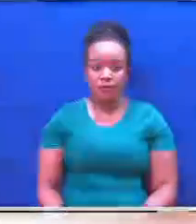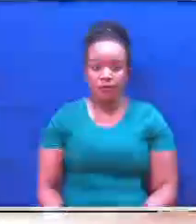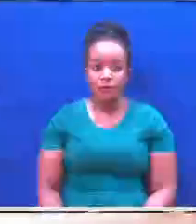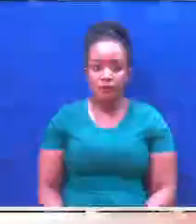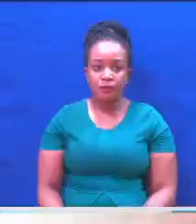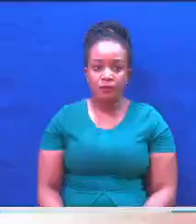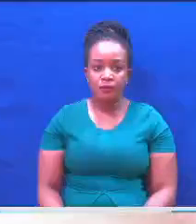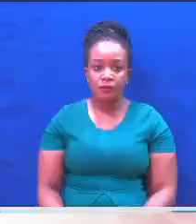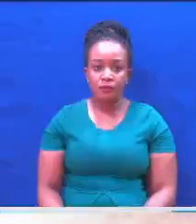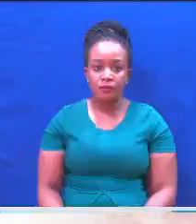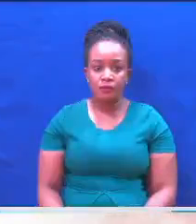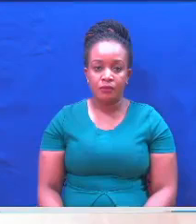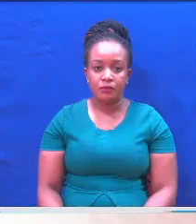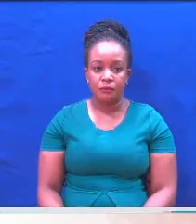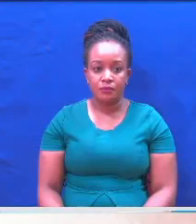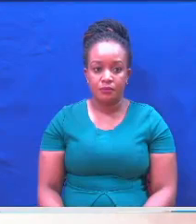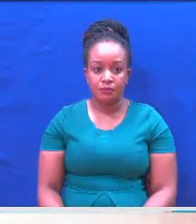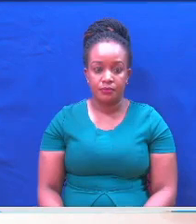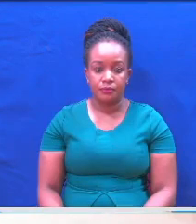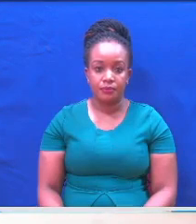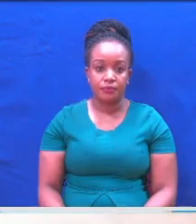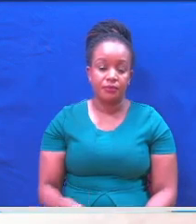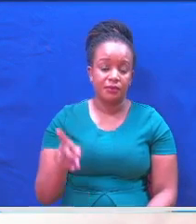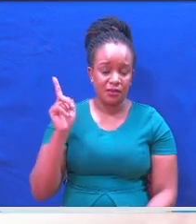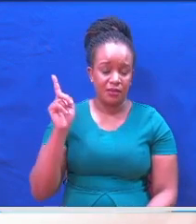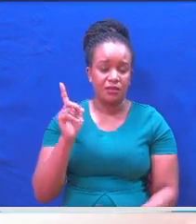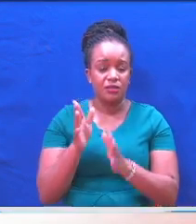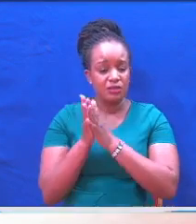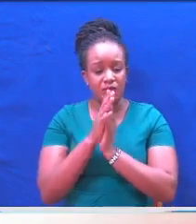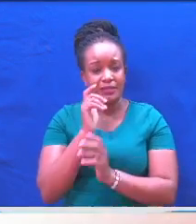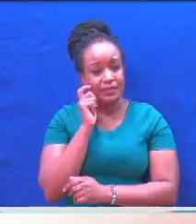Mtazamaji, ni taarifa ya kusikitisha mno, tunatumai